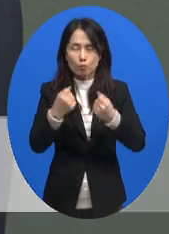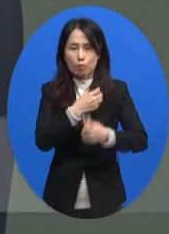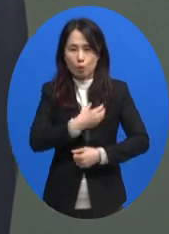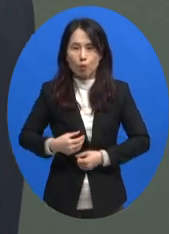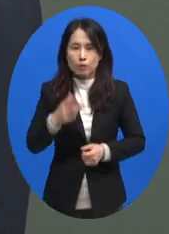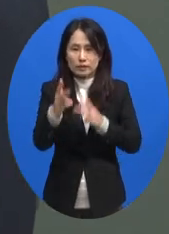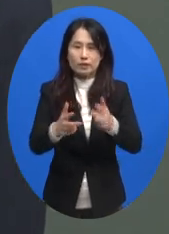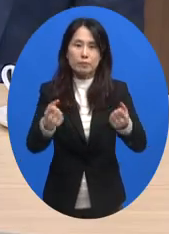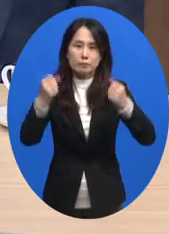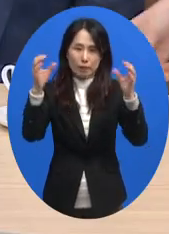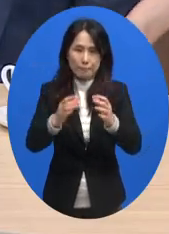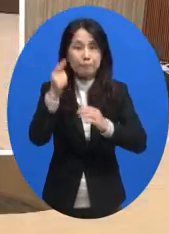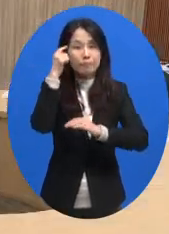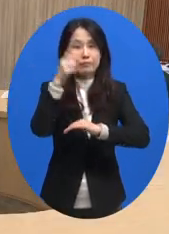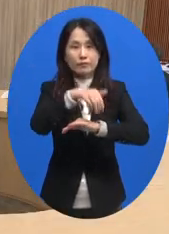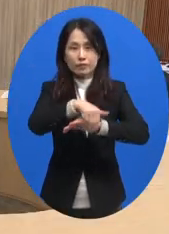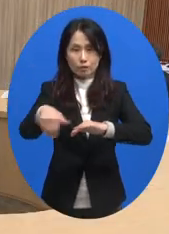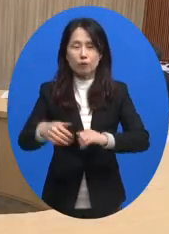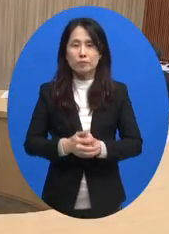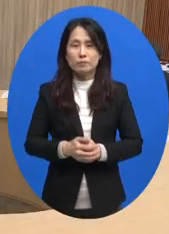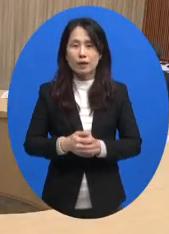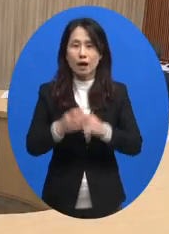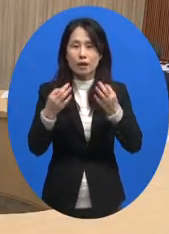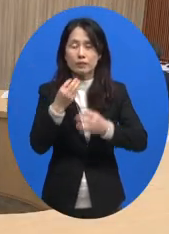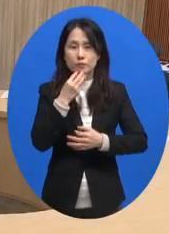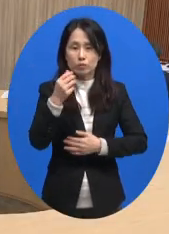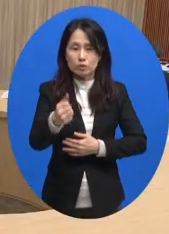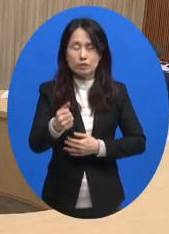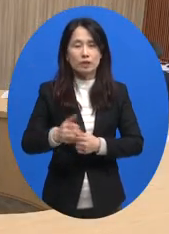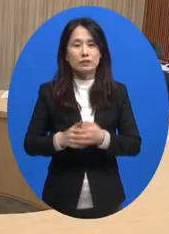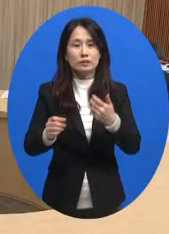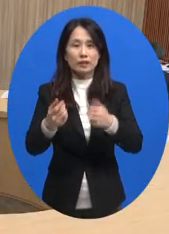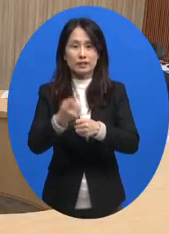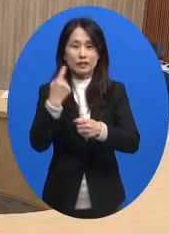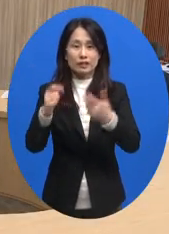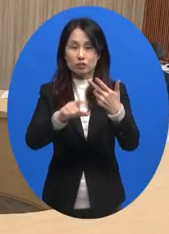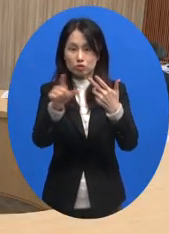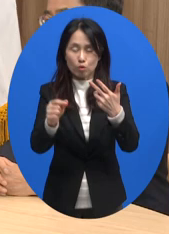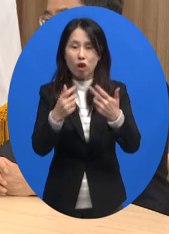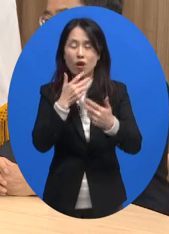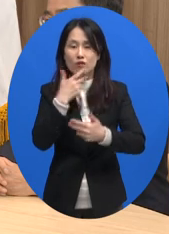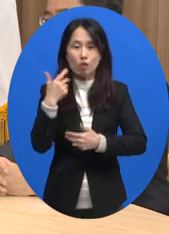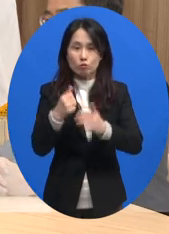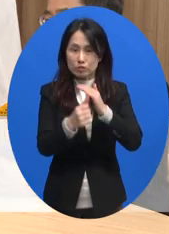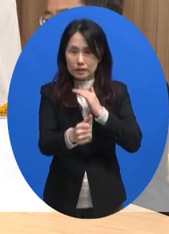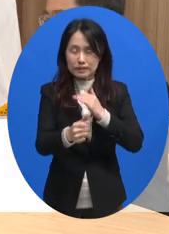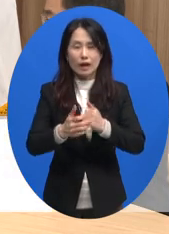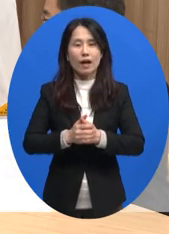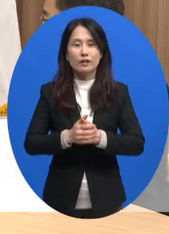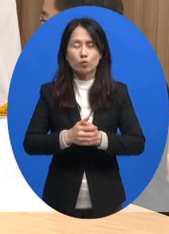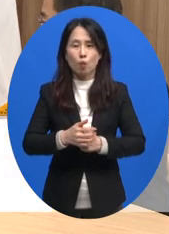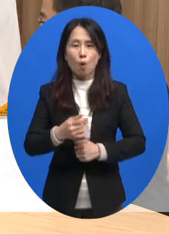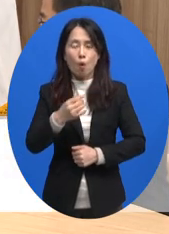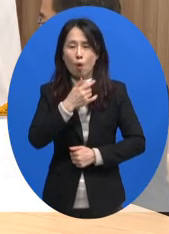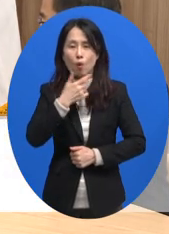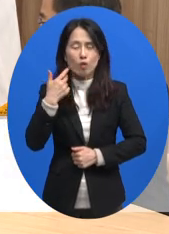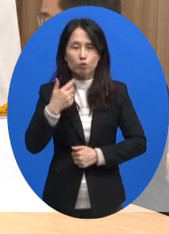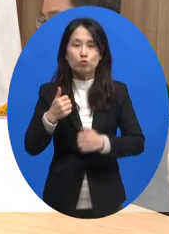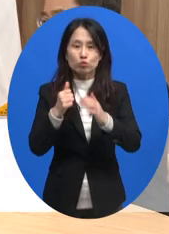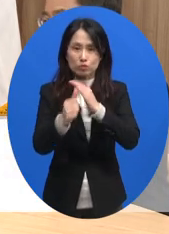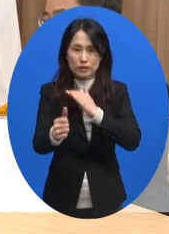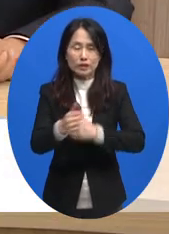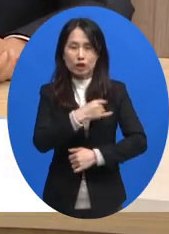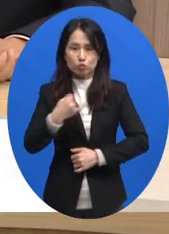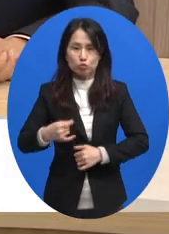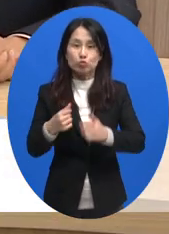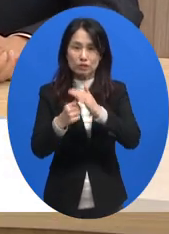나갈 방침입니다. 김 지사는 지난해 7월 주한 영국 대사에 이어 주한 독일 대사, 주한 미국 대사, 지난해 말엔 주한